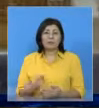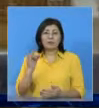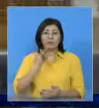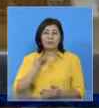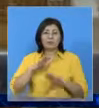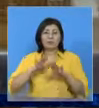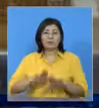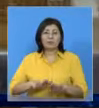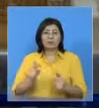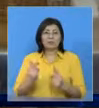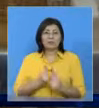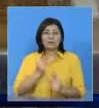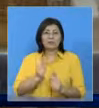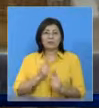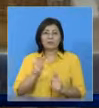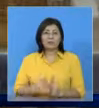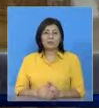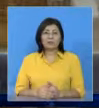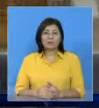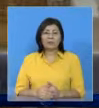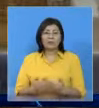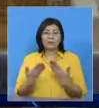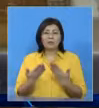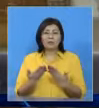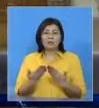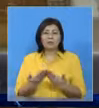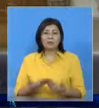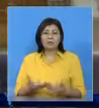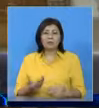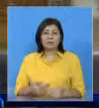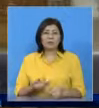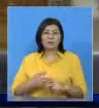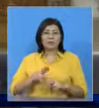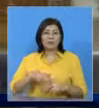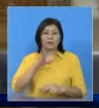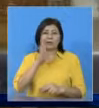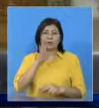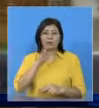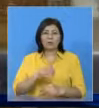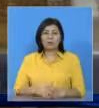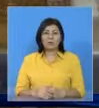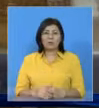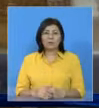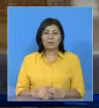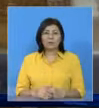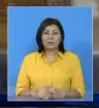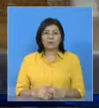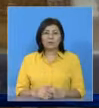исторические места называются. Ну, мы сейчас в этот момент, сейчас мы